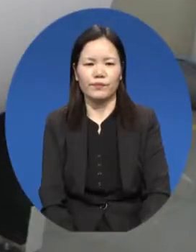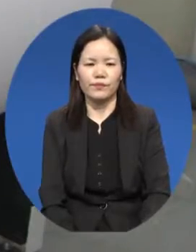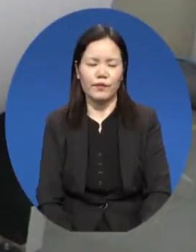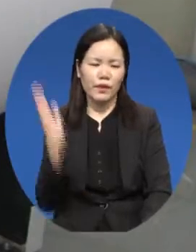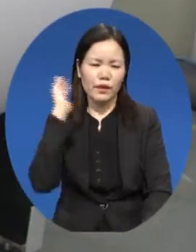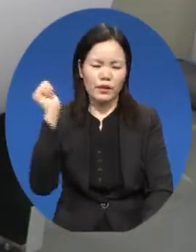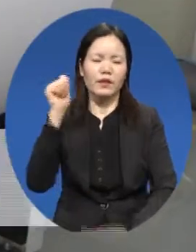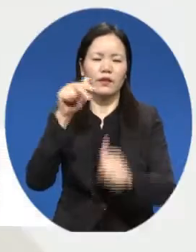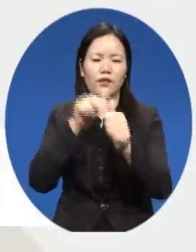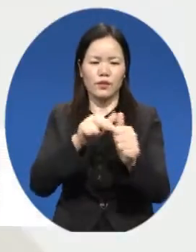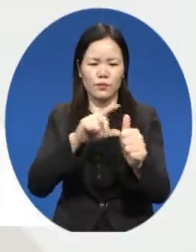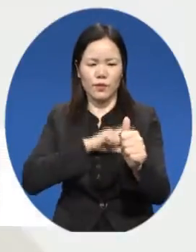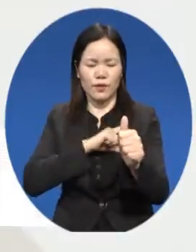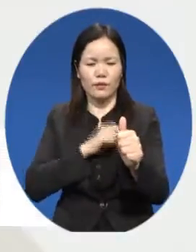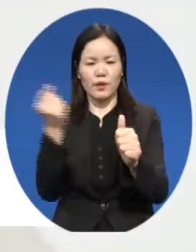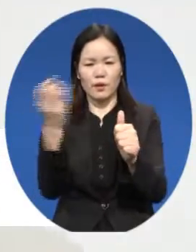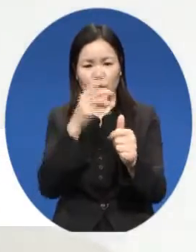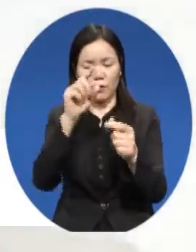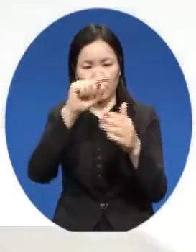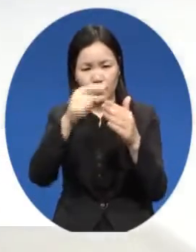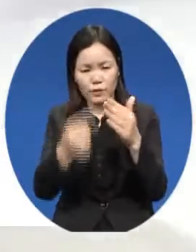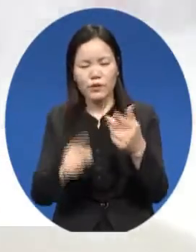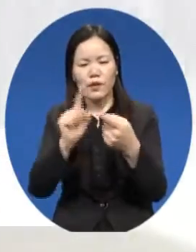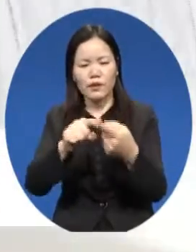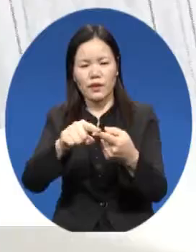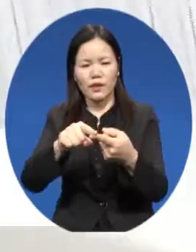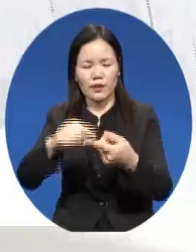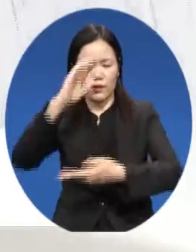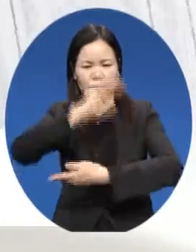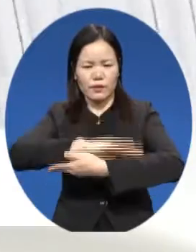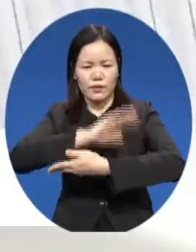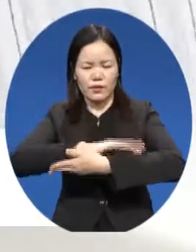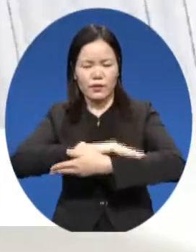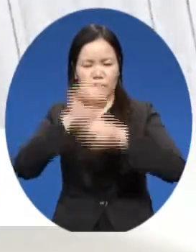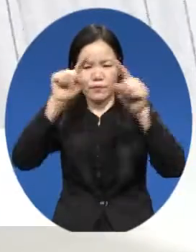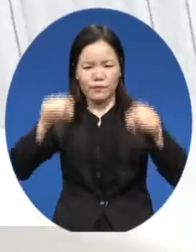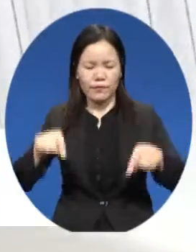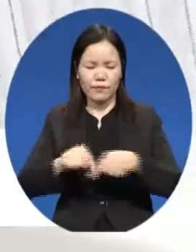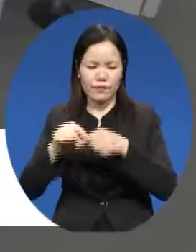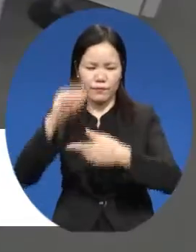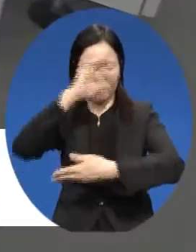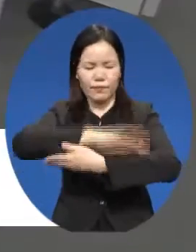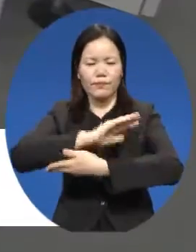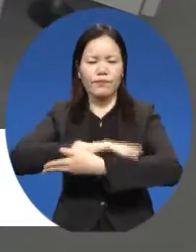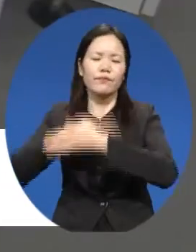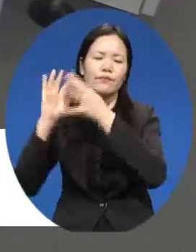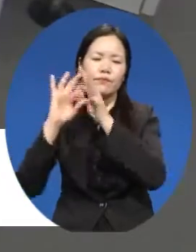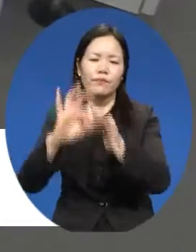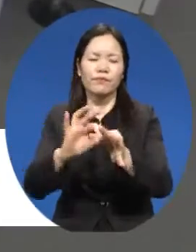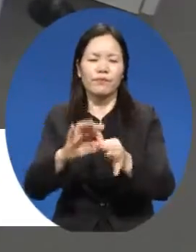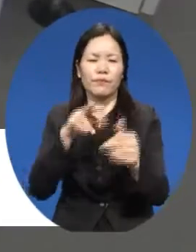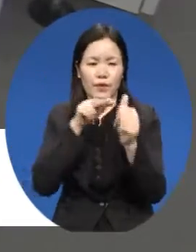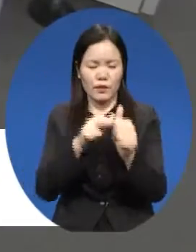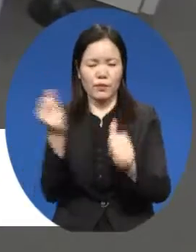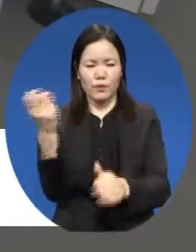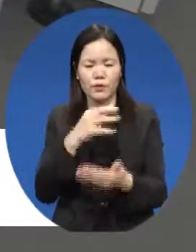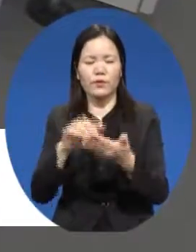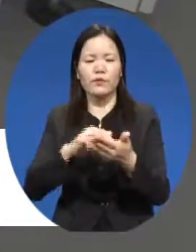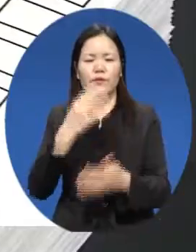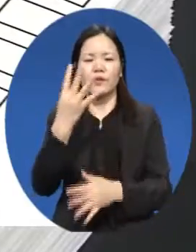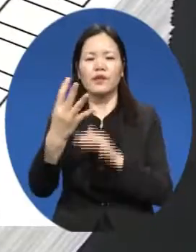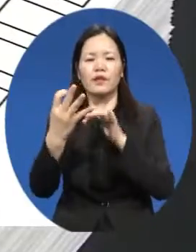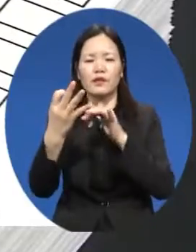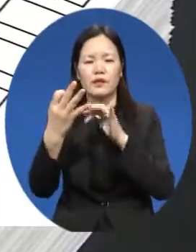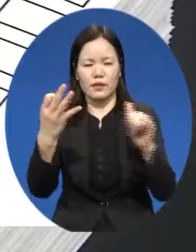대선 후보 이름이 기호 순서대로 찍힌 투표 용지가 쉴새 없이 인쇄됩니다. 후보 숫자는